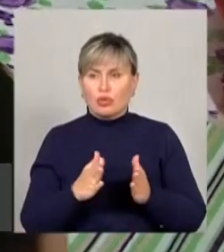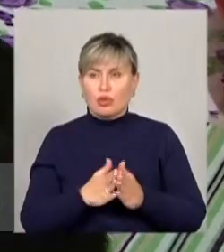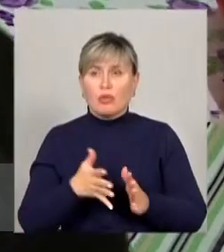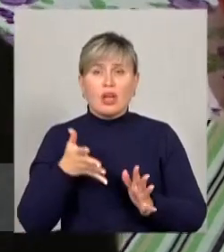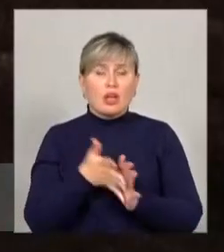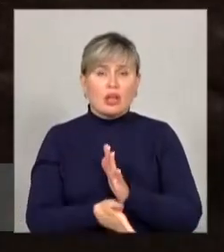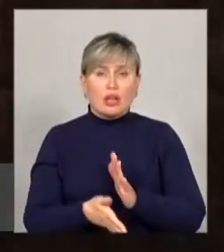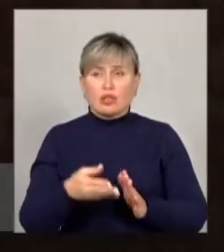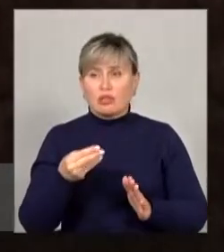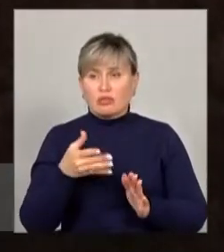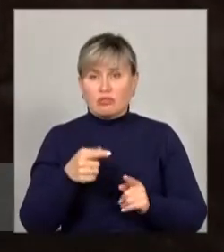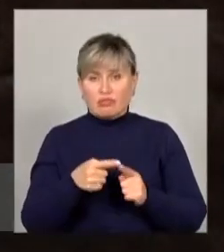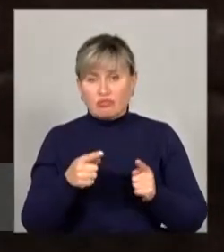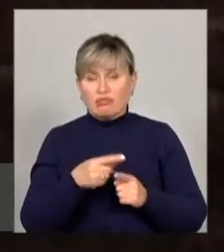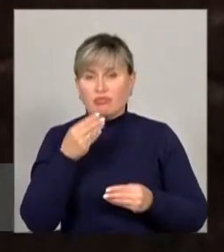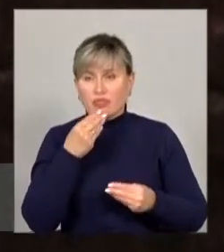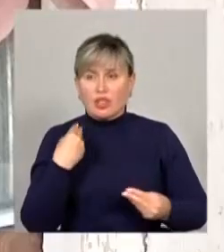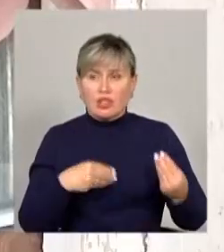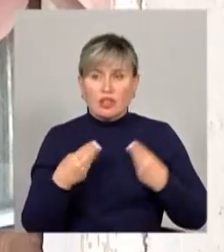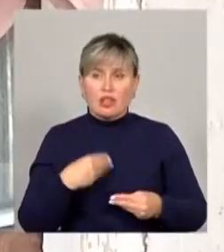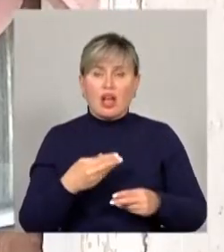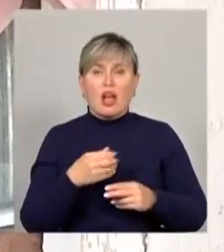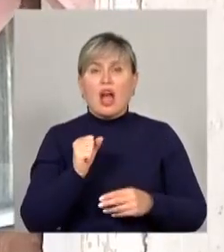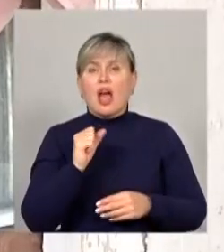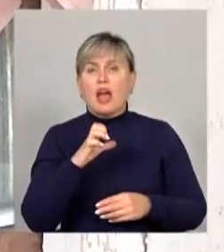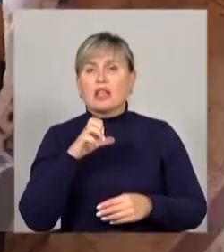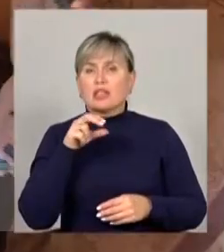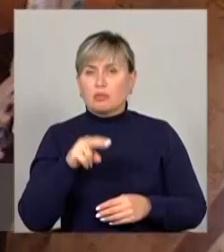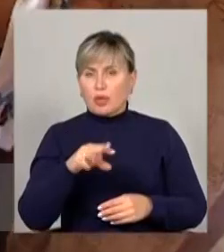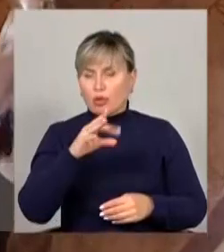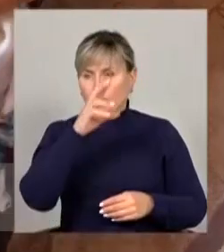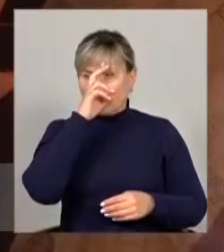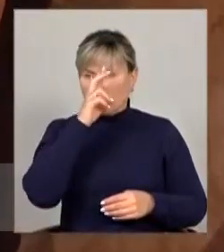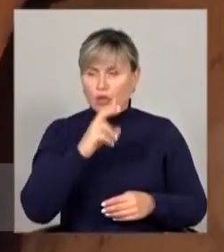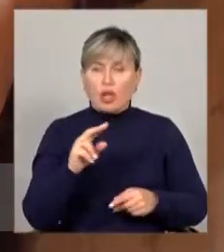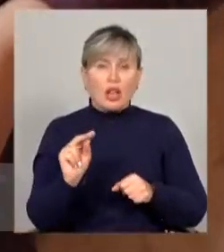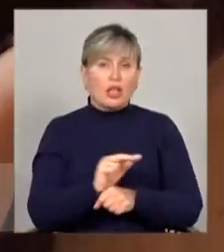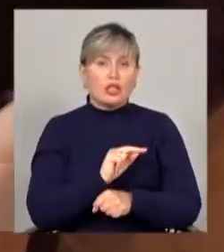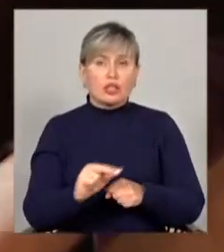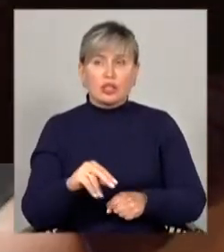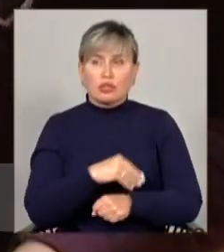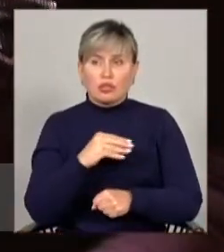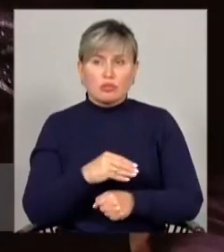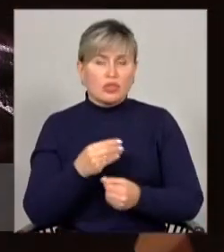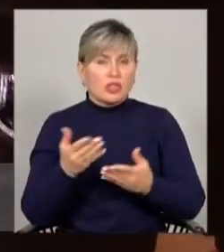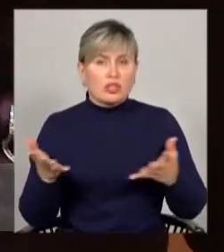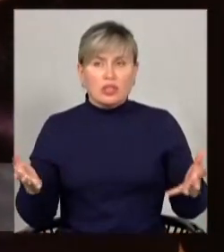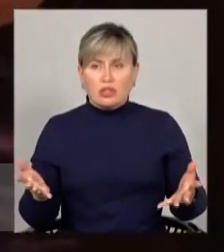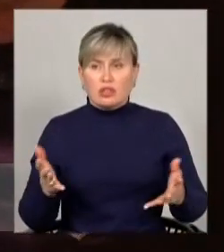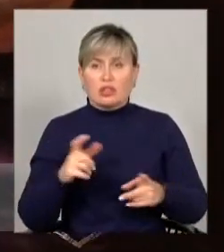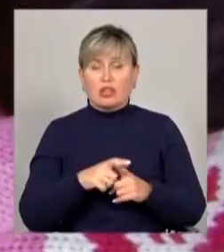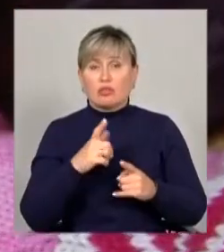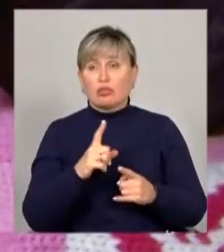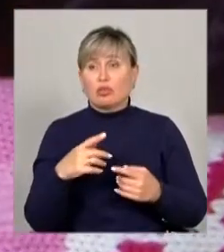на съемное жилье, продукты и одежду покрывает адресно-социальная помощь от государства. А на лечение супруги денег нет. По словам Ерпулата,